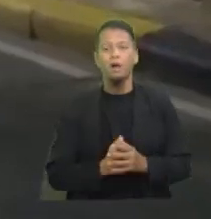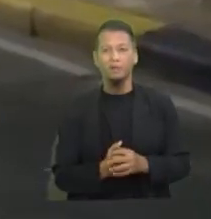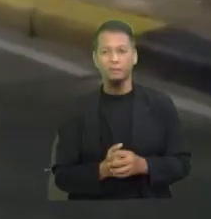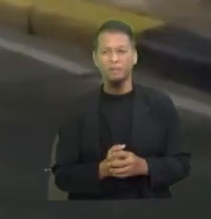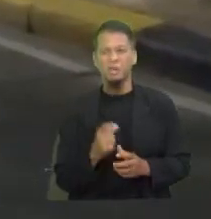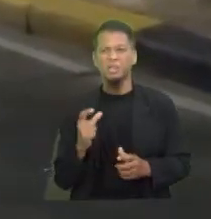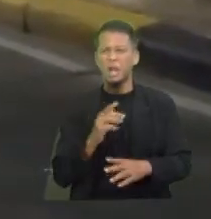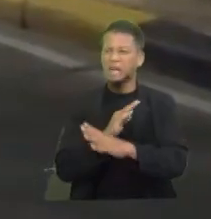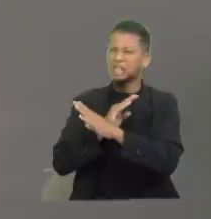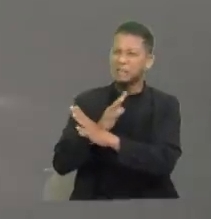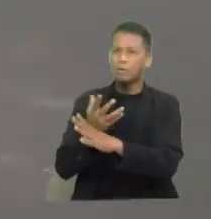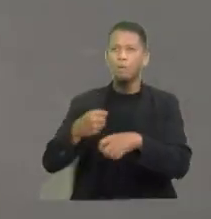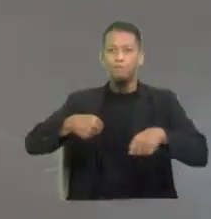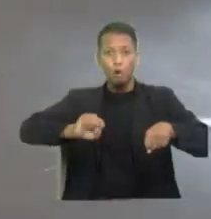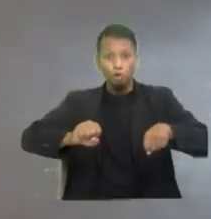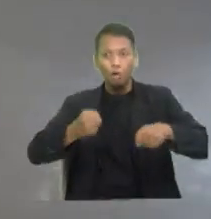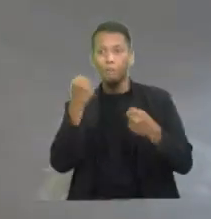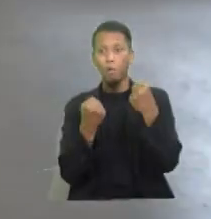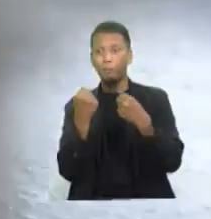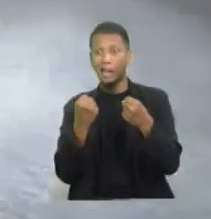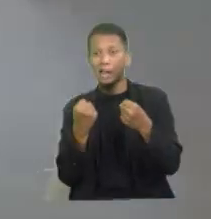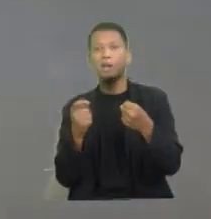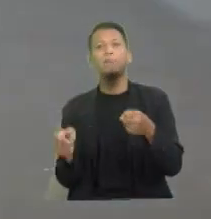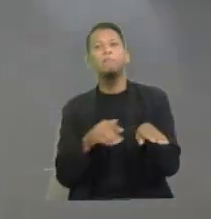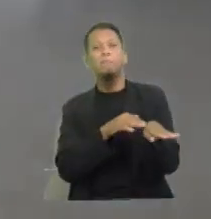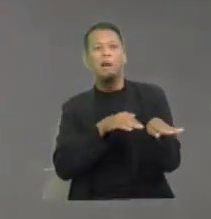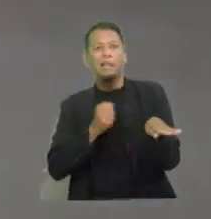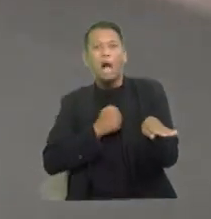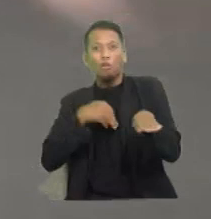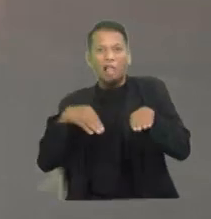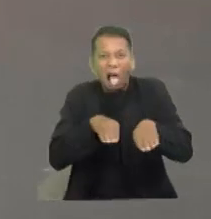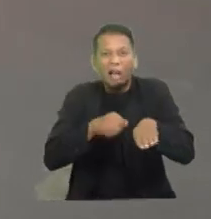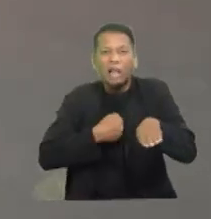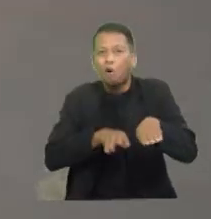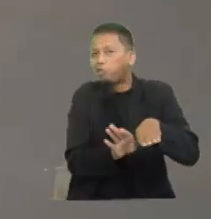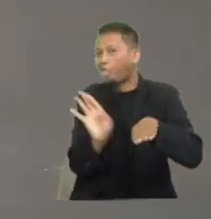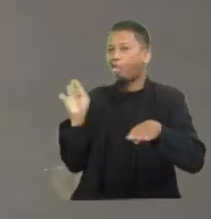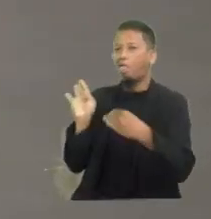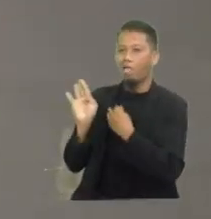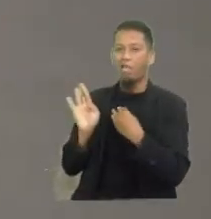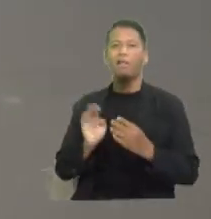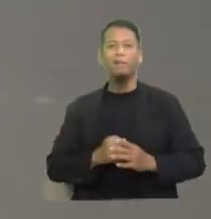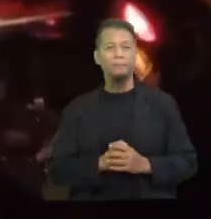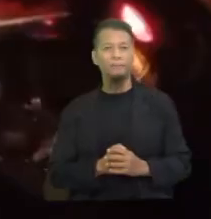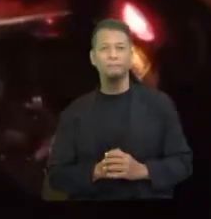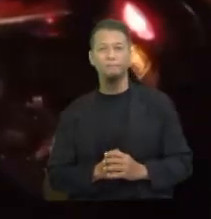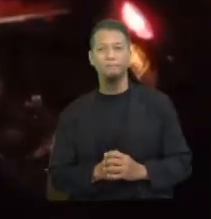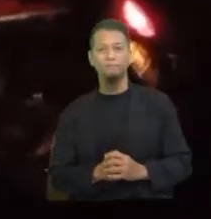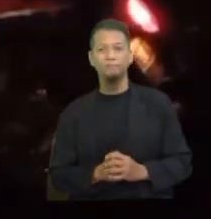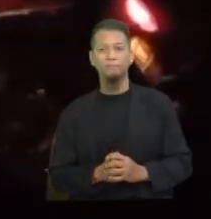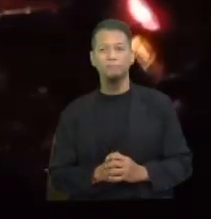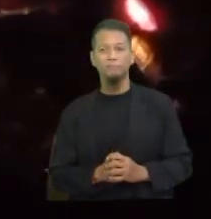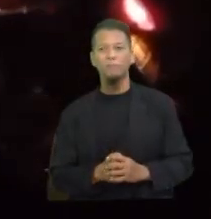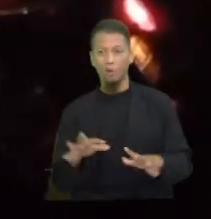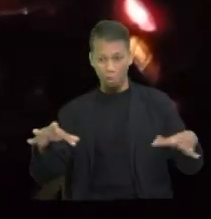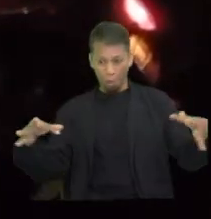mobil dan sepeda motor memilih parkir di pinggir jalan. Sementara sebagian pengendara memilih berputar arah. Akibat tawuran warga,